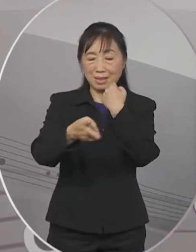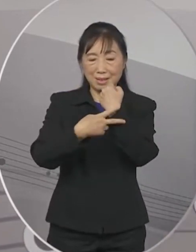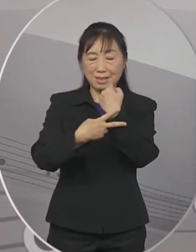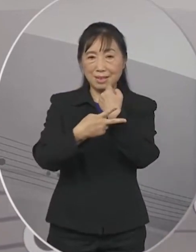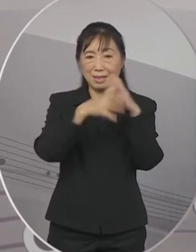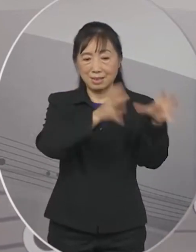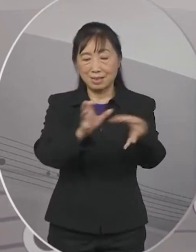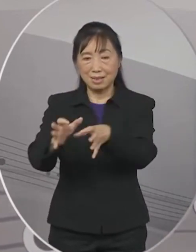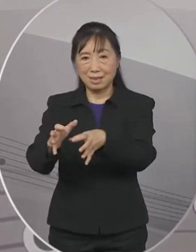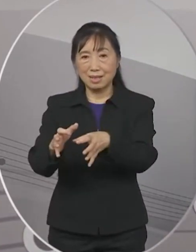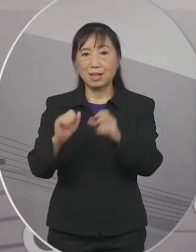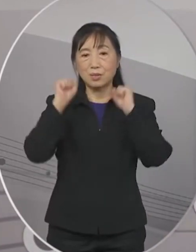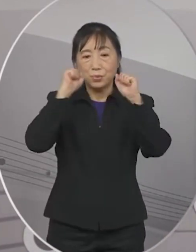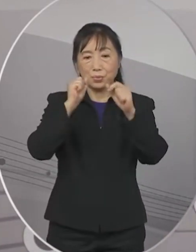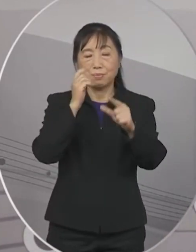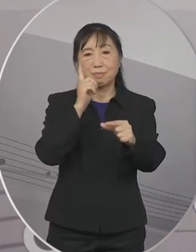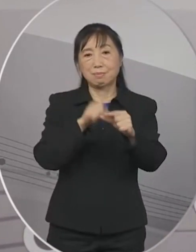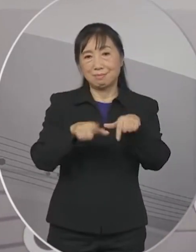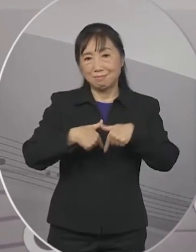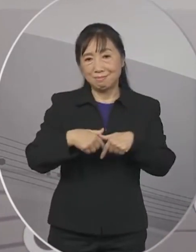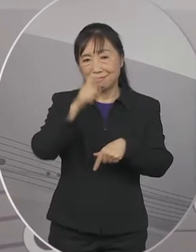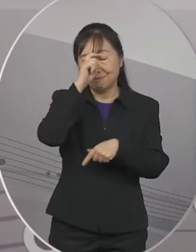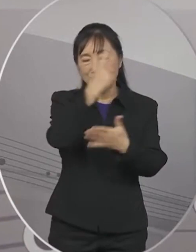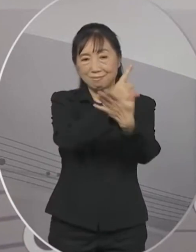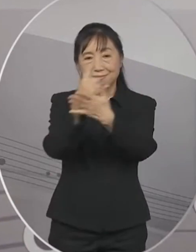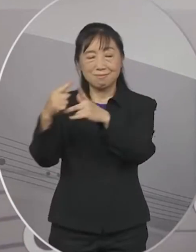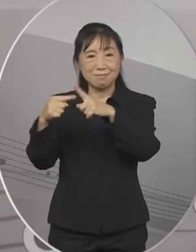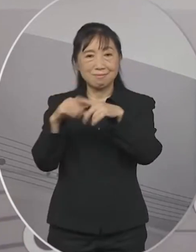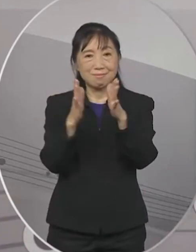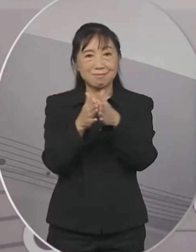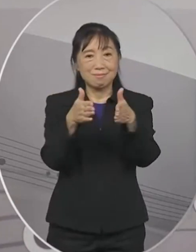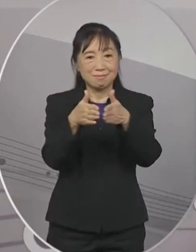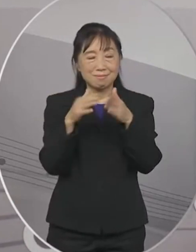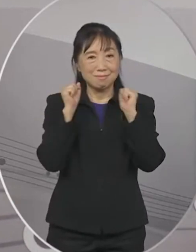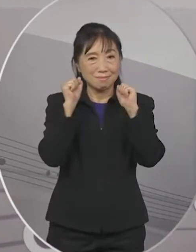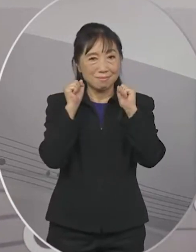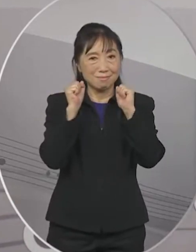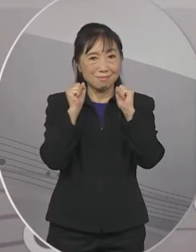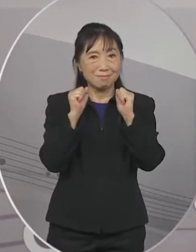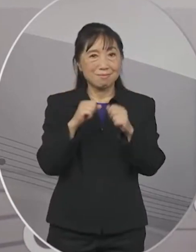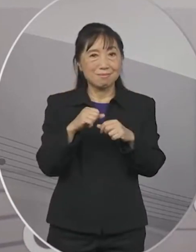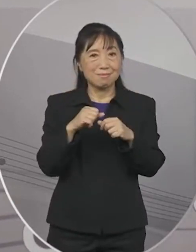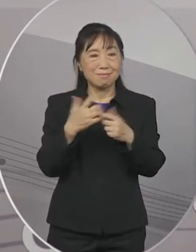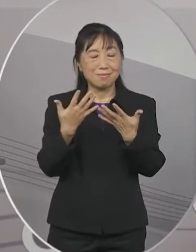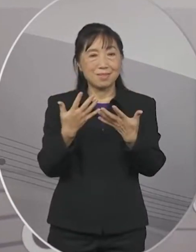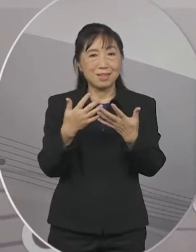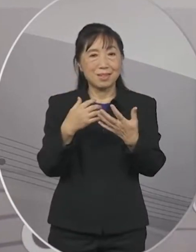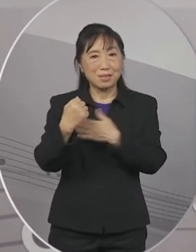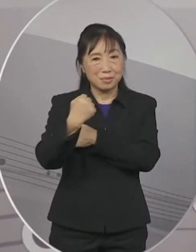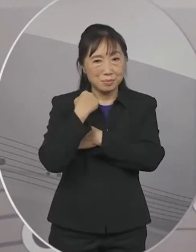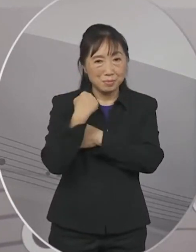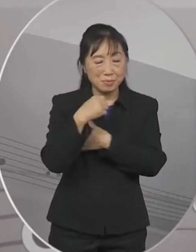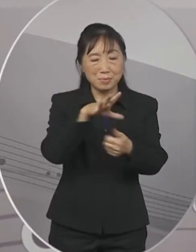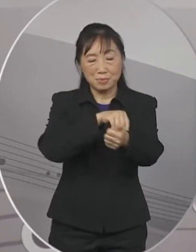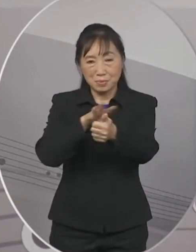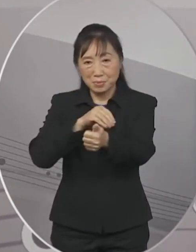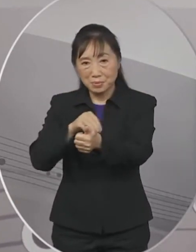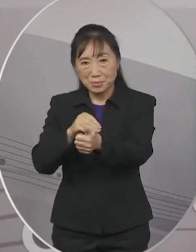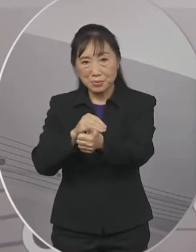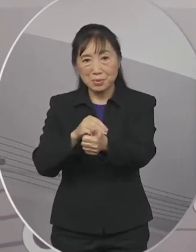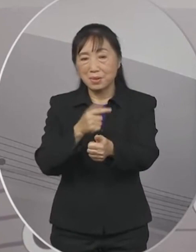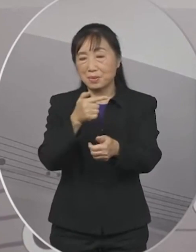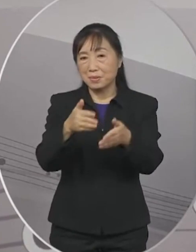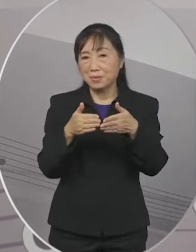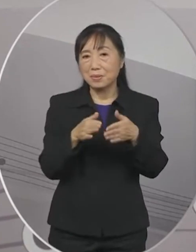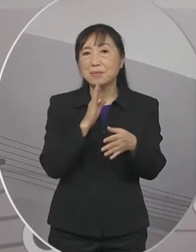望是什么？希望就是我们每一个人的努力，然后来把所有这些东西学习非常的重要。